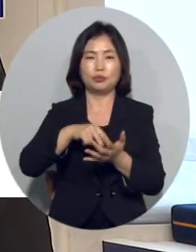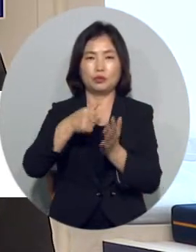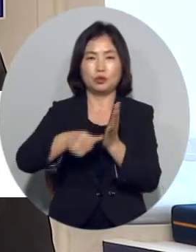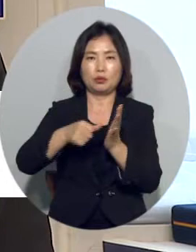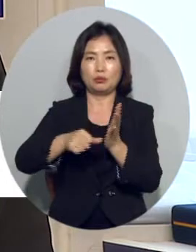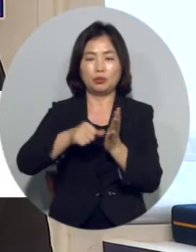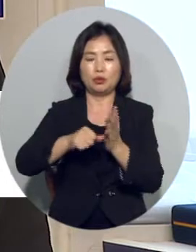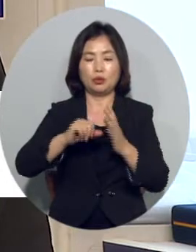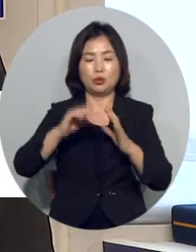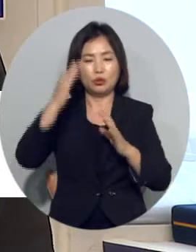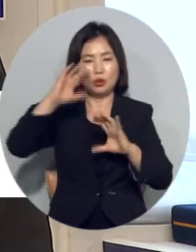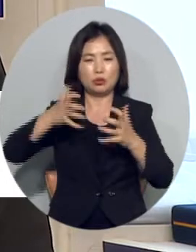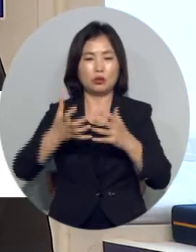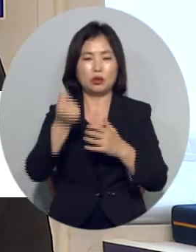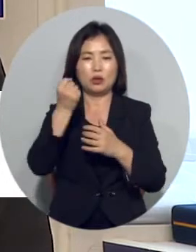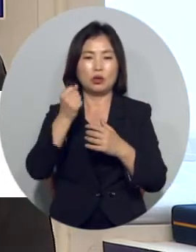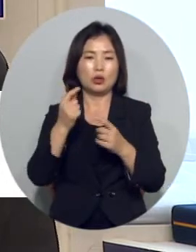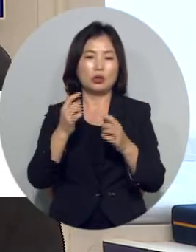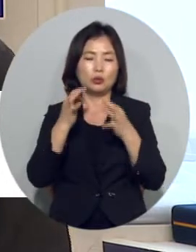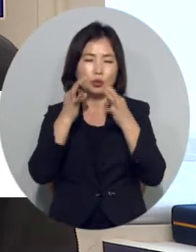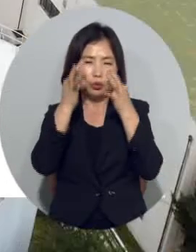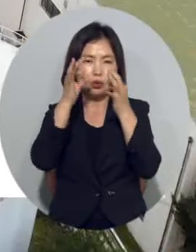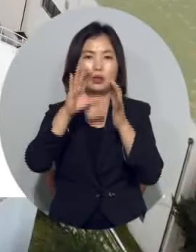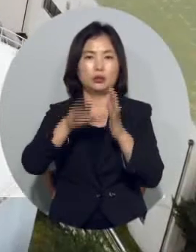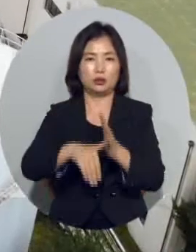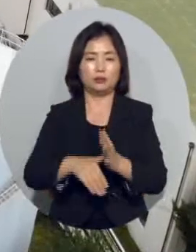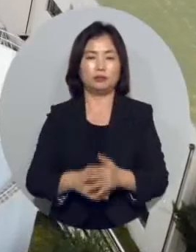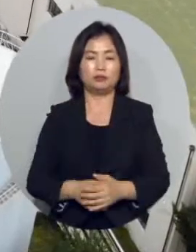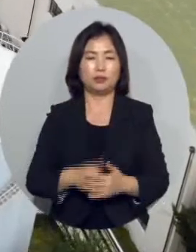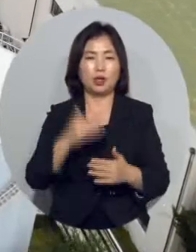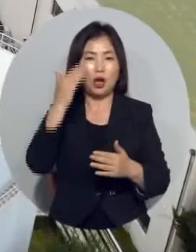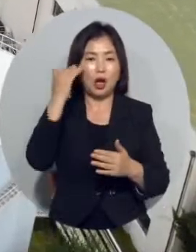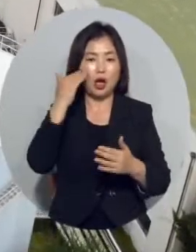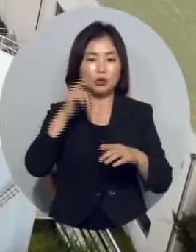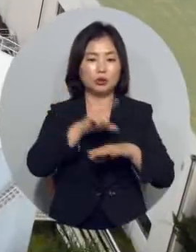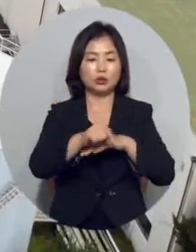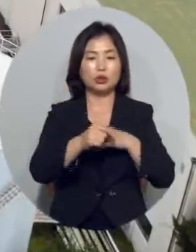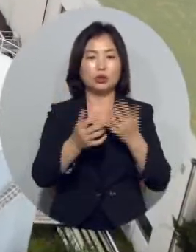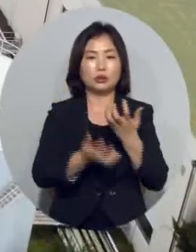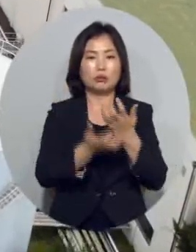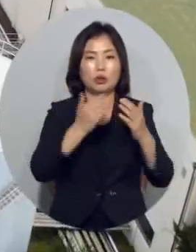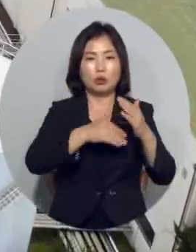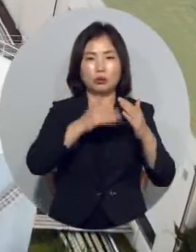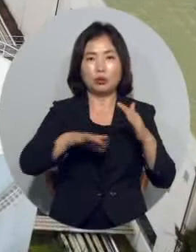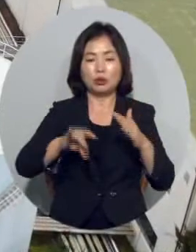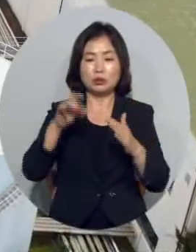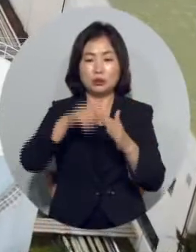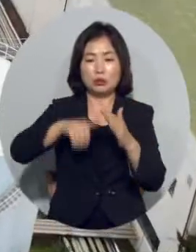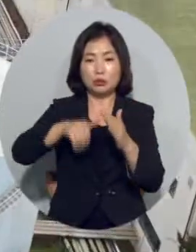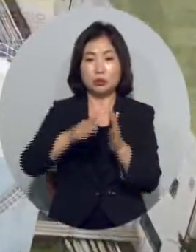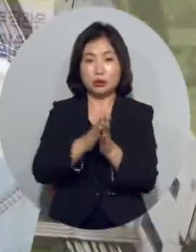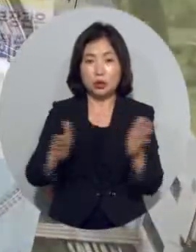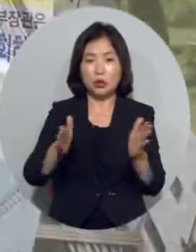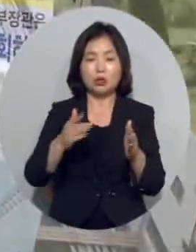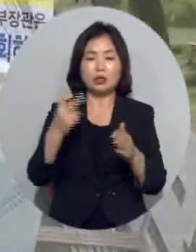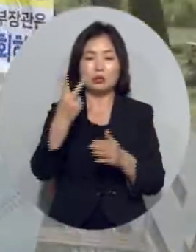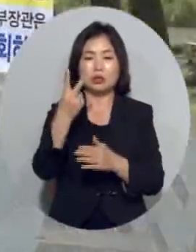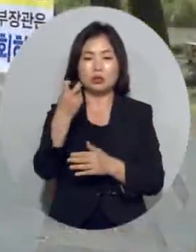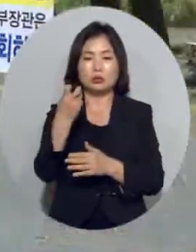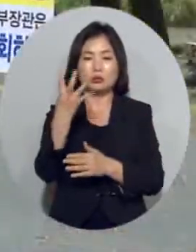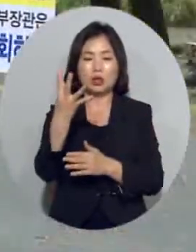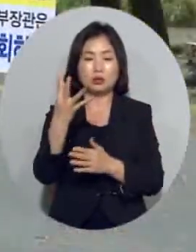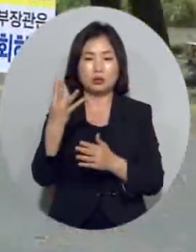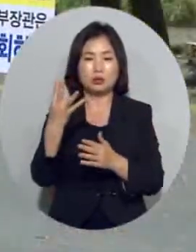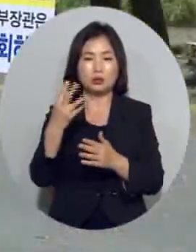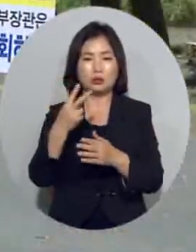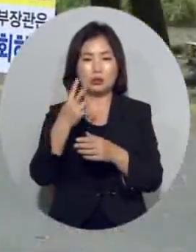장비 국산화 노력을 한창 할 때 였거든요 한국지역난방공사 는 올해 착공에 들어가 2024년까지